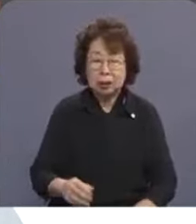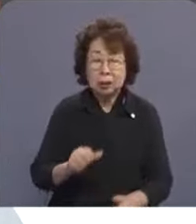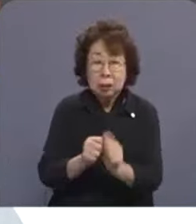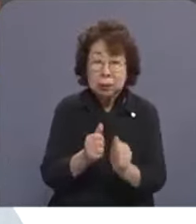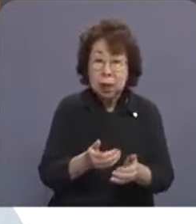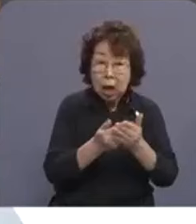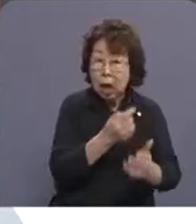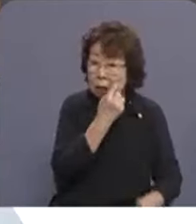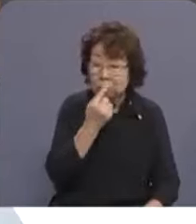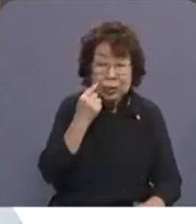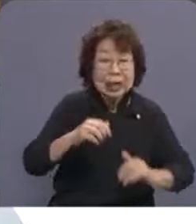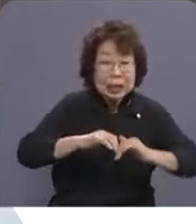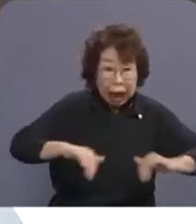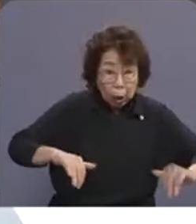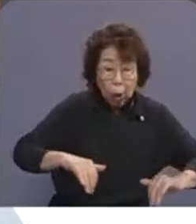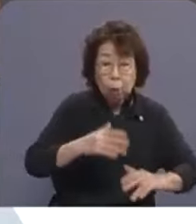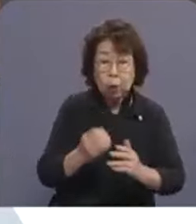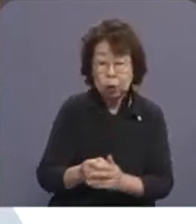검증을 따로